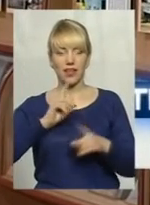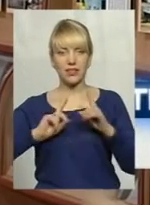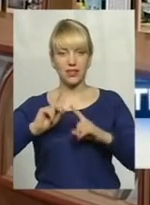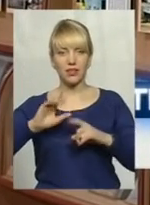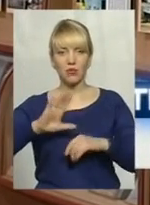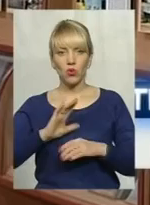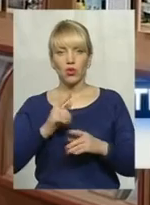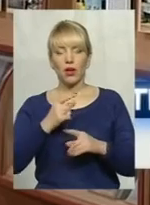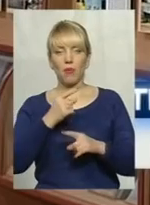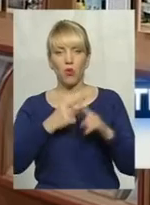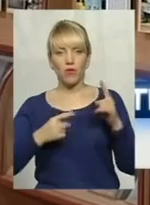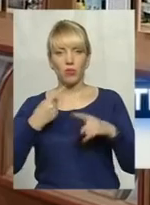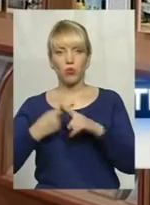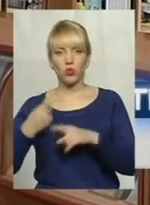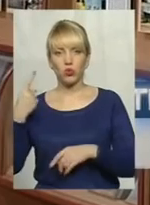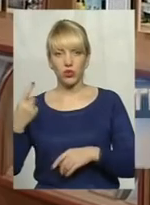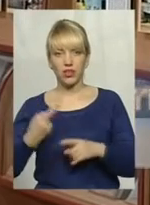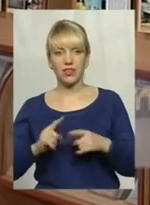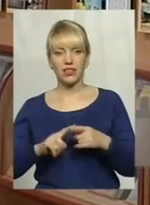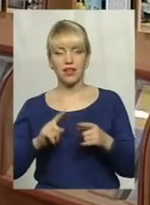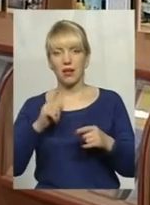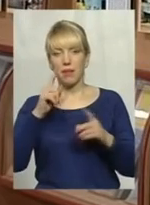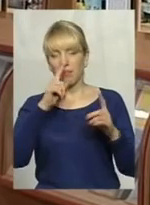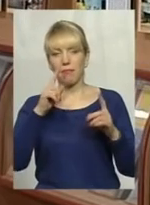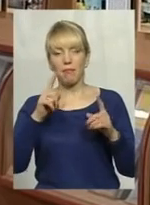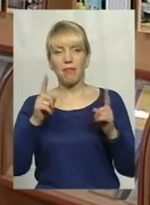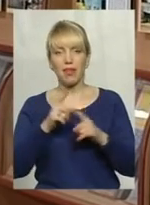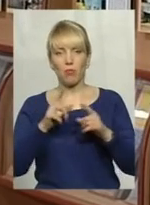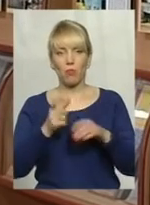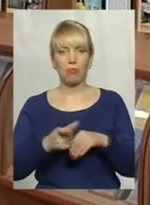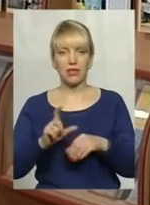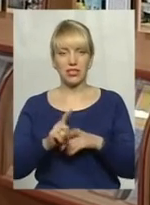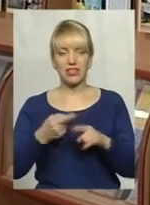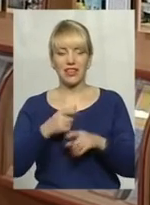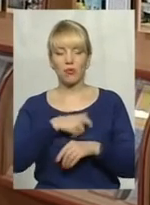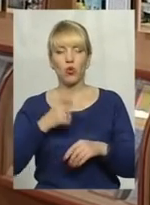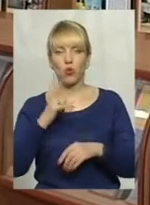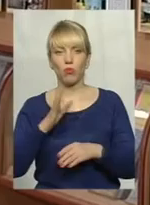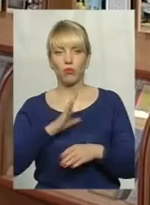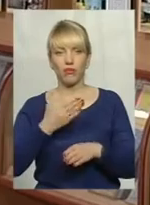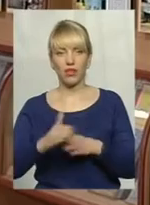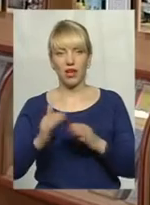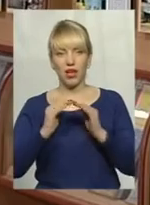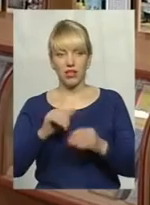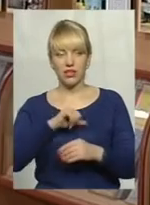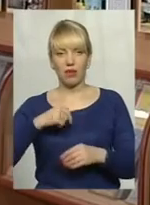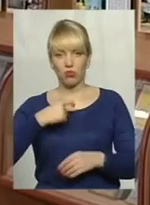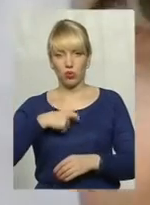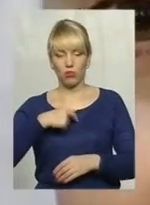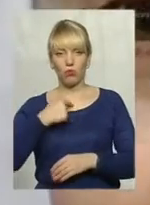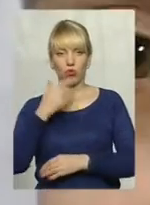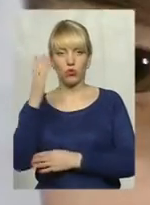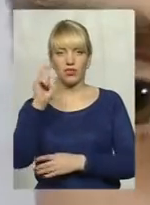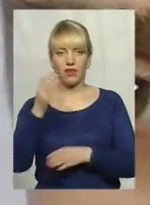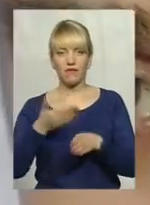рівно половина плюс один, тобто мінімальна більшість, і якраз депутат, якому там виділяли гараж, сам собі проголосував за виділення гаражу.